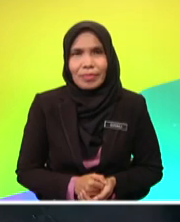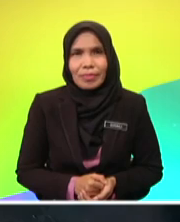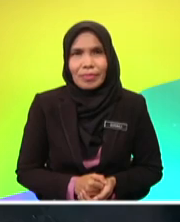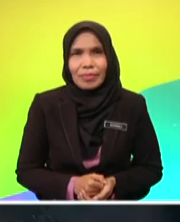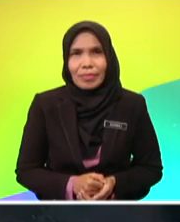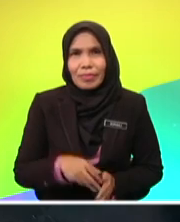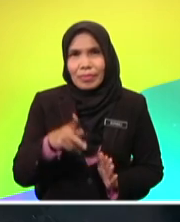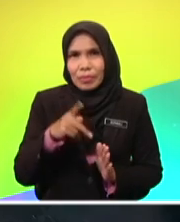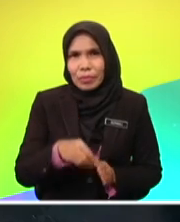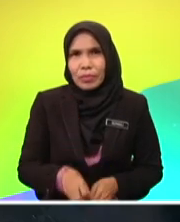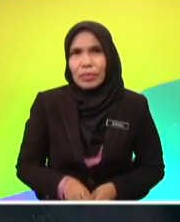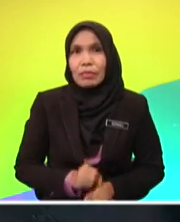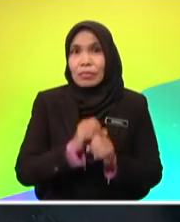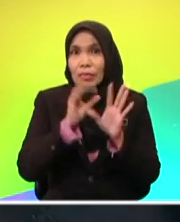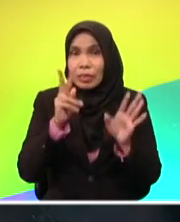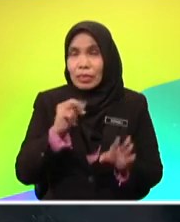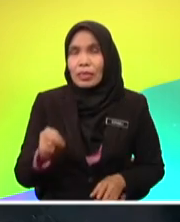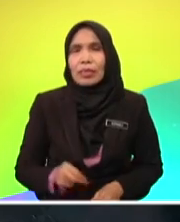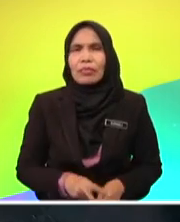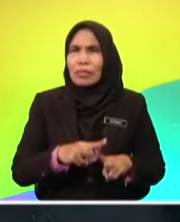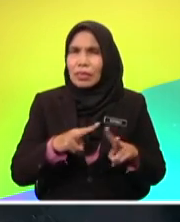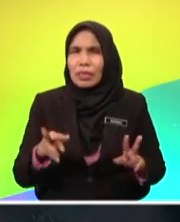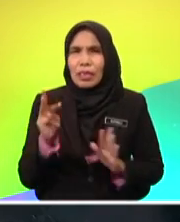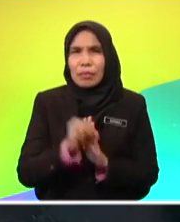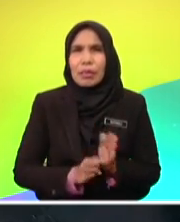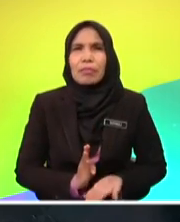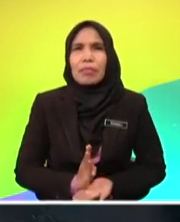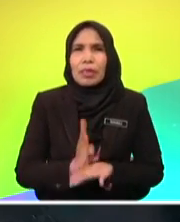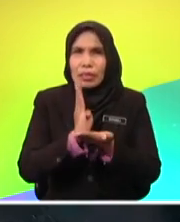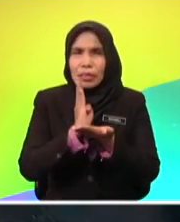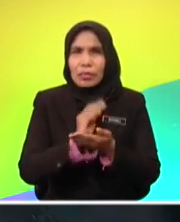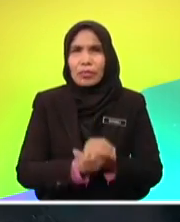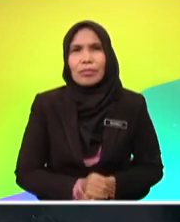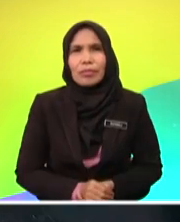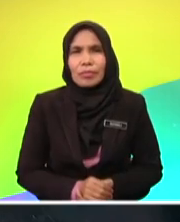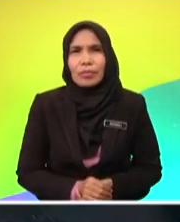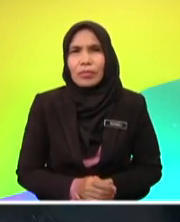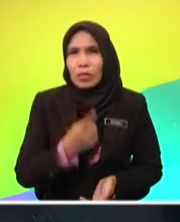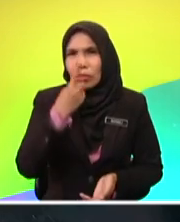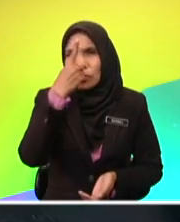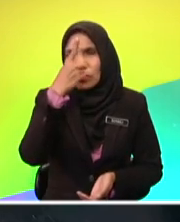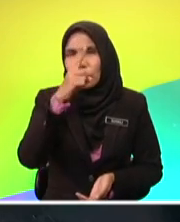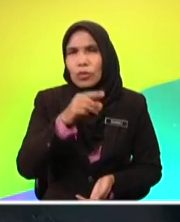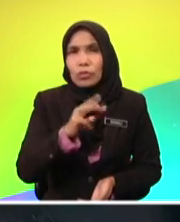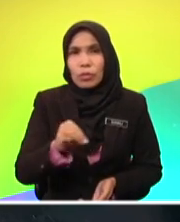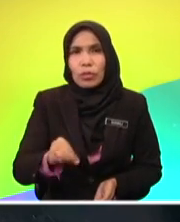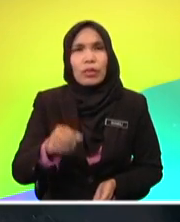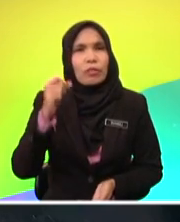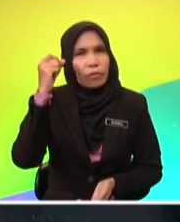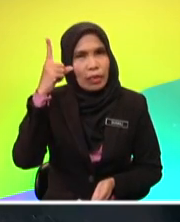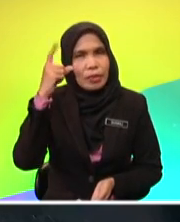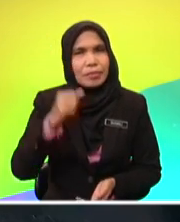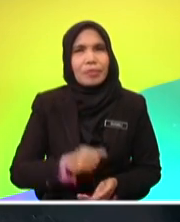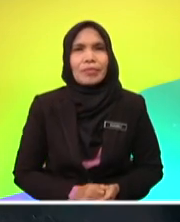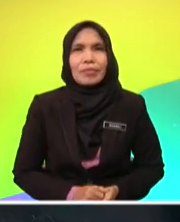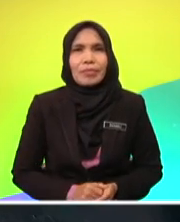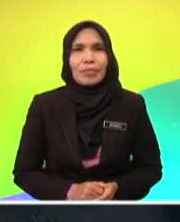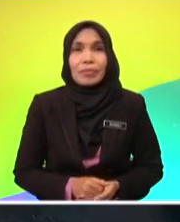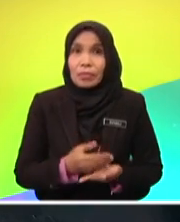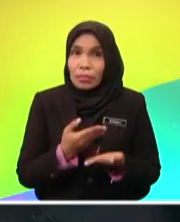membantu untuk kita, bukan saja Kak Rina tapi murid-murid di rumah faham dengan pembelajaran hari ini. Baik Cikgu,